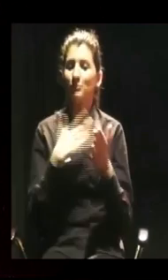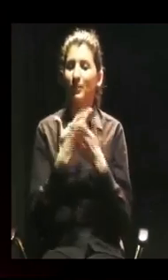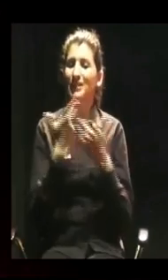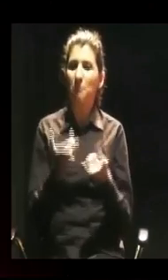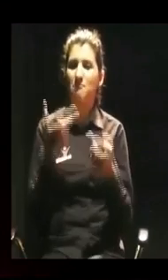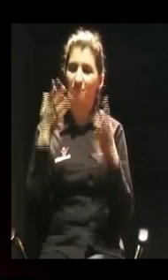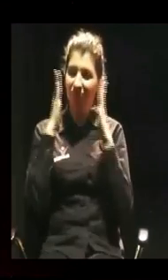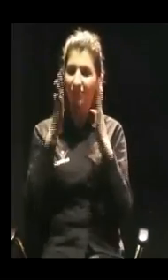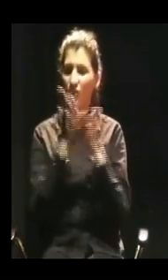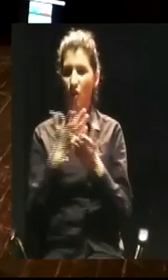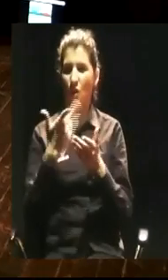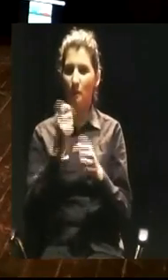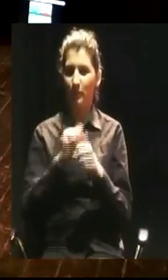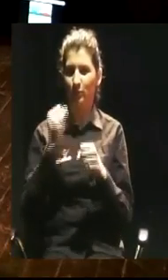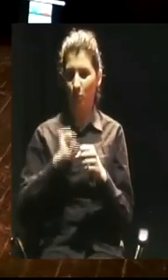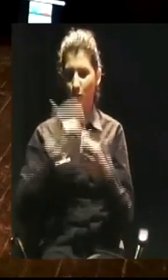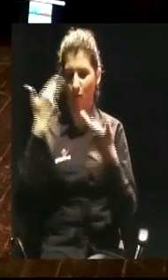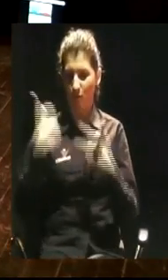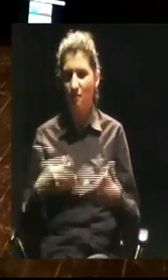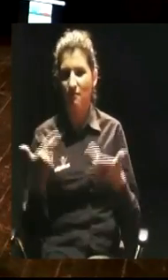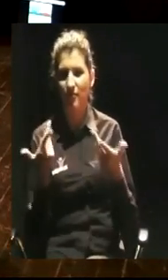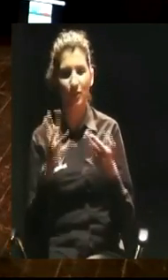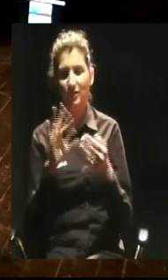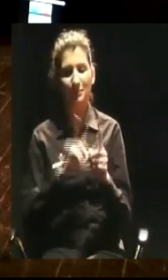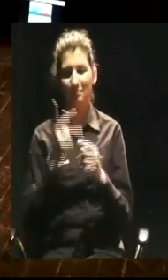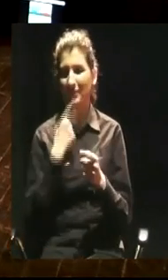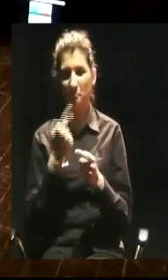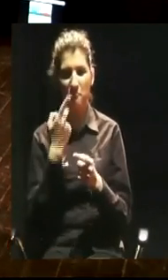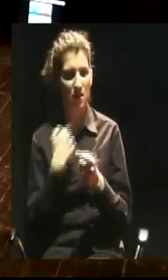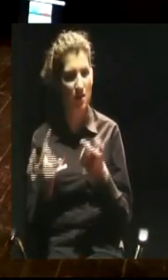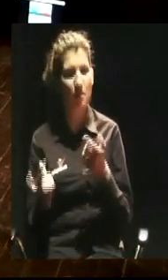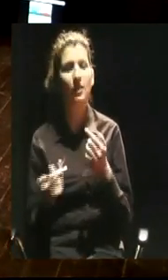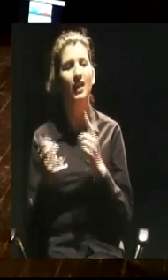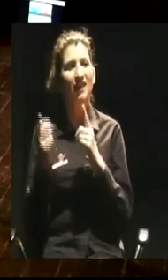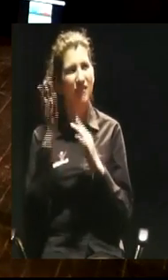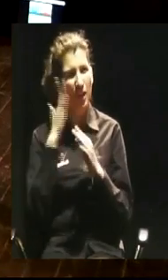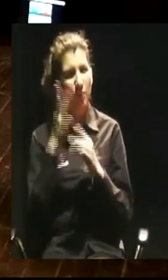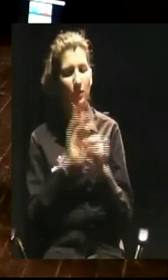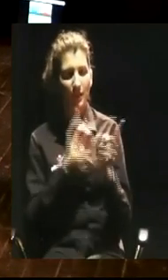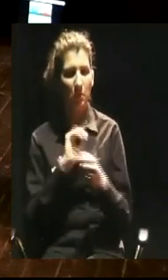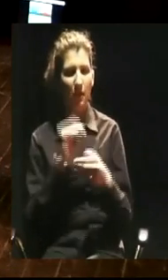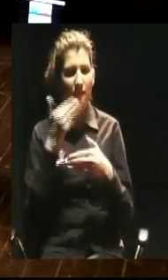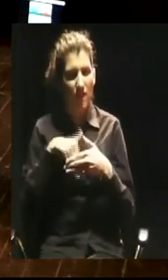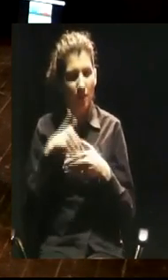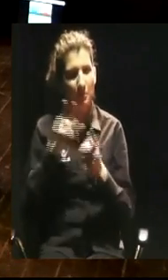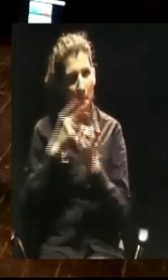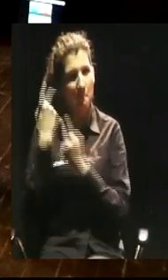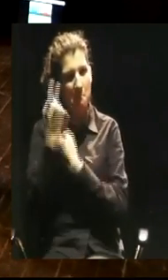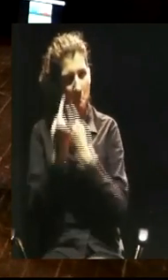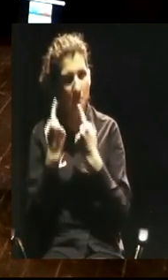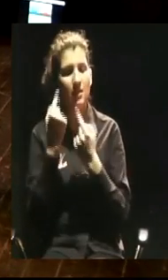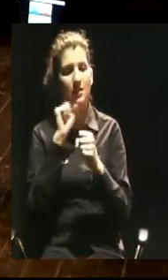tak odruchowo, prawda, i zdroworozsądkowo gdzieś tam przypuszczamy w głębi duszy, że